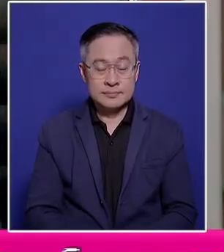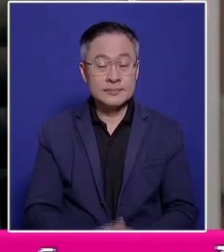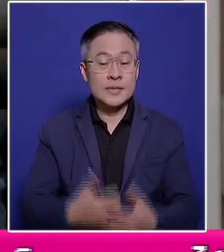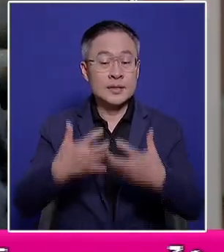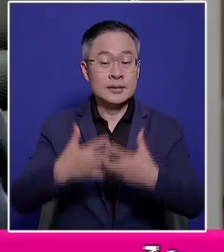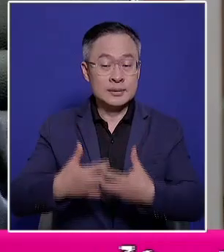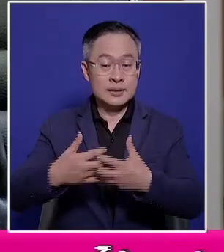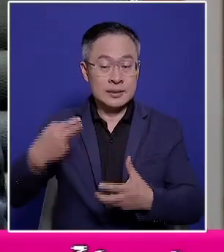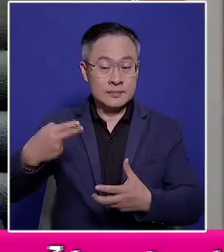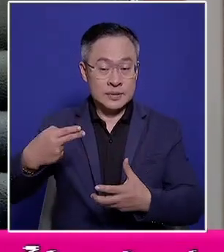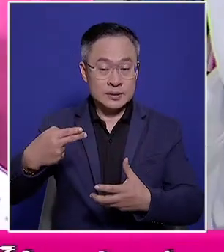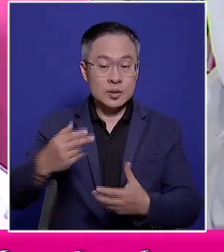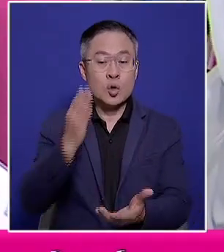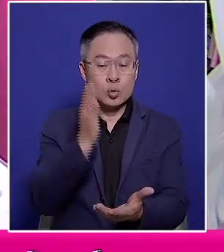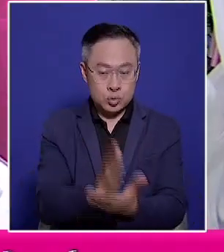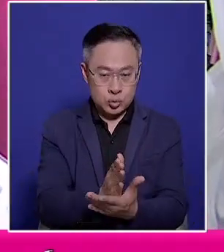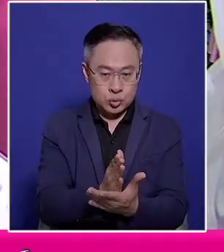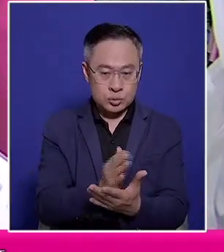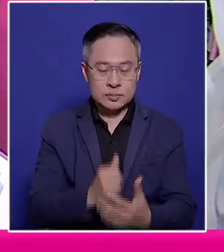หลักหมื่น